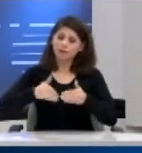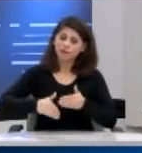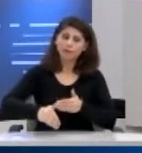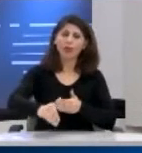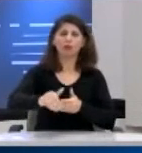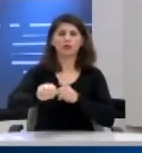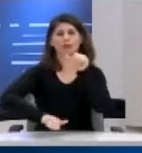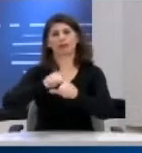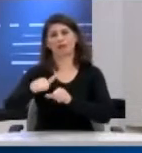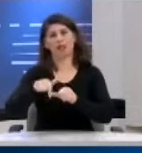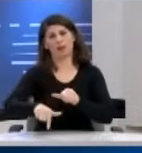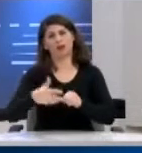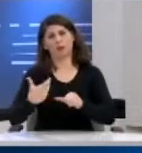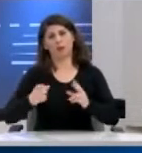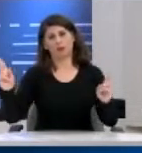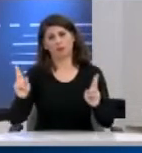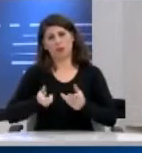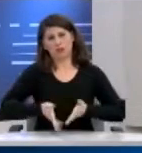φαινόμενο.